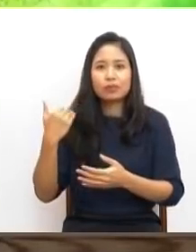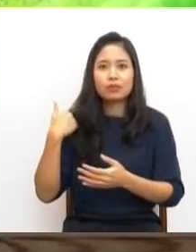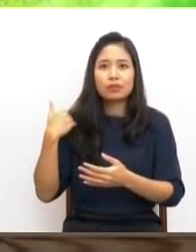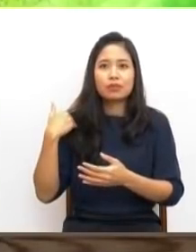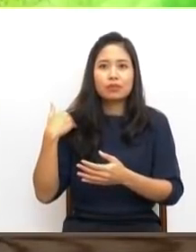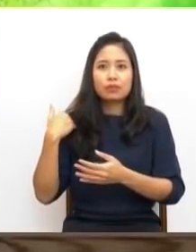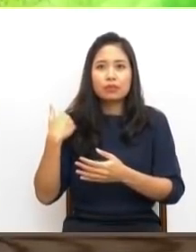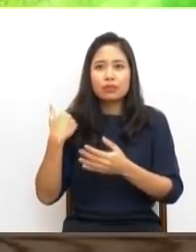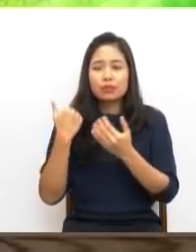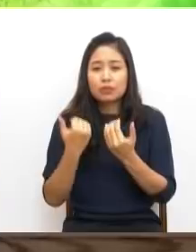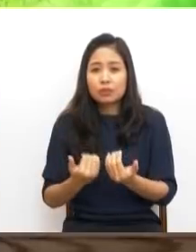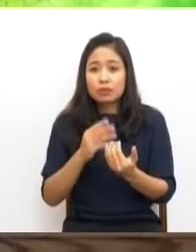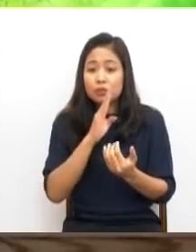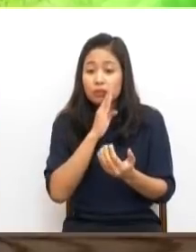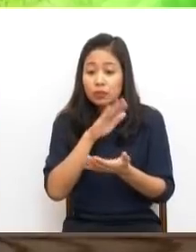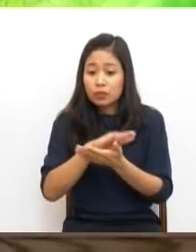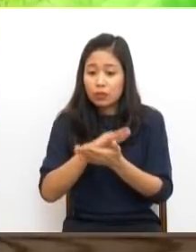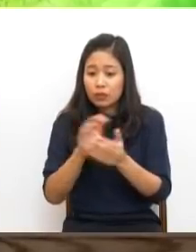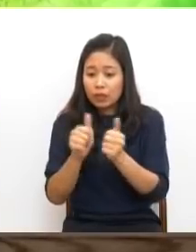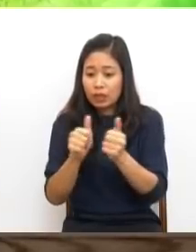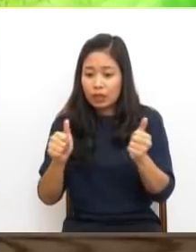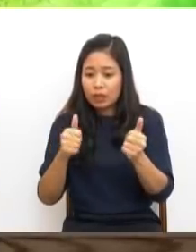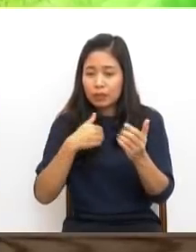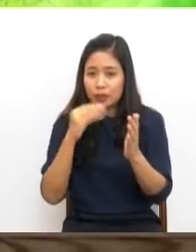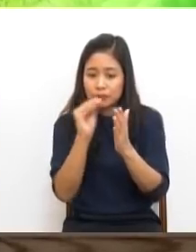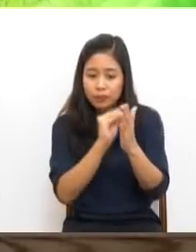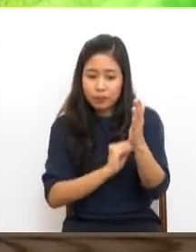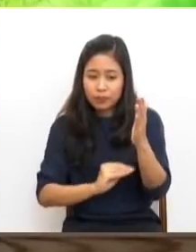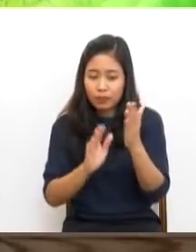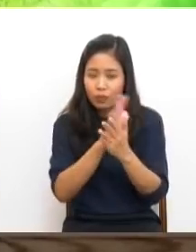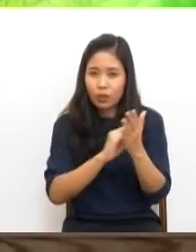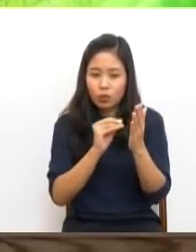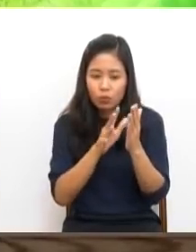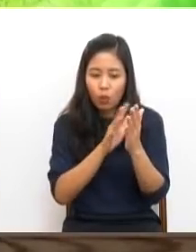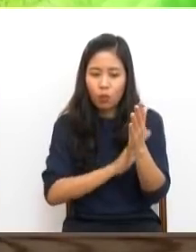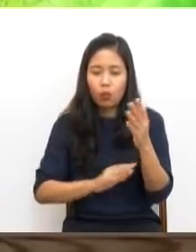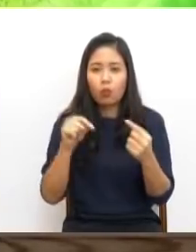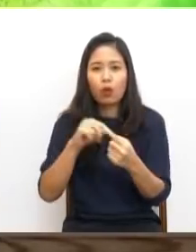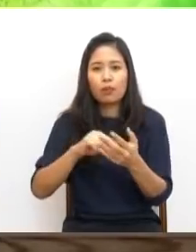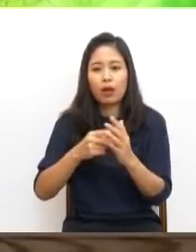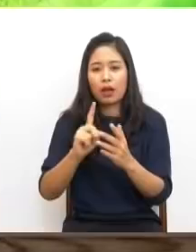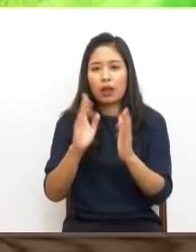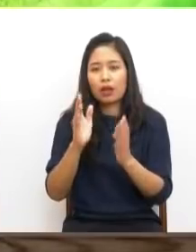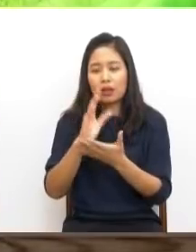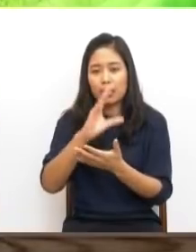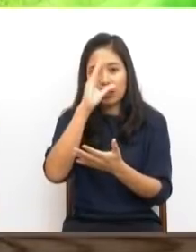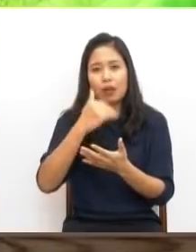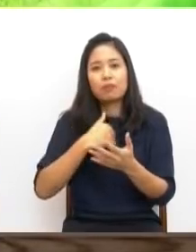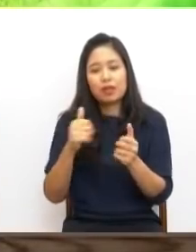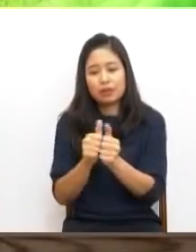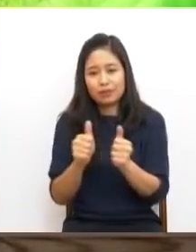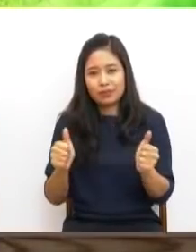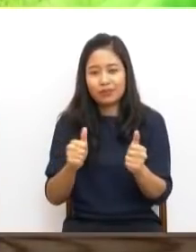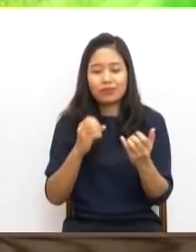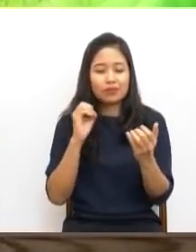แบบนี้ในทุกพื้นที่ได้เนี่ยเราก็จะมีโรงเรียนคุณภาพกระจายอยู่ทั่วประเทศของเราซึ่งเราก็จะลดความเหลื่อมล้ำหรือสร้